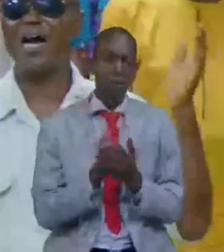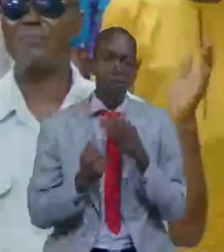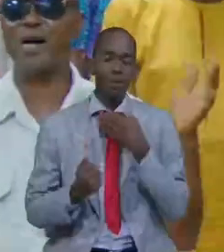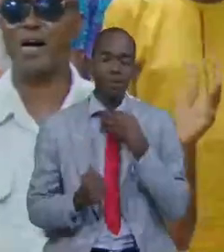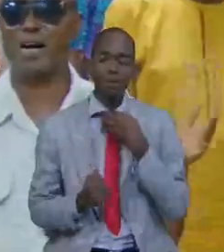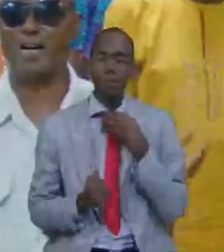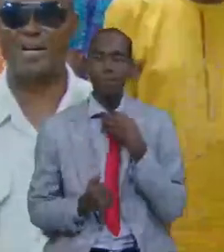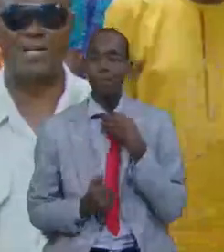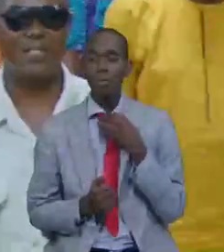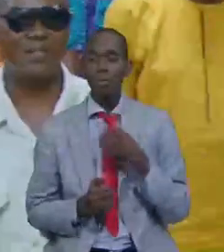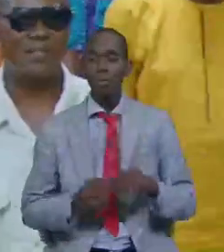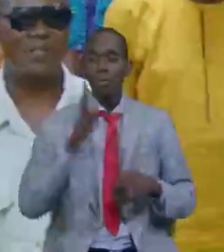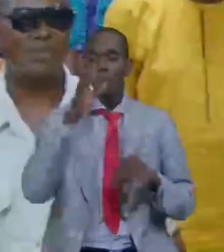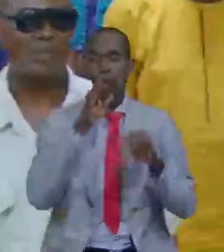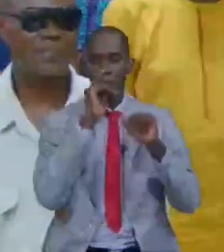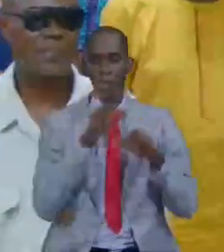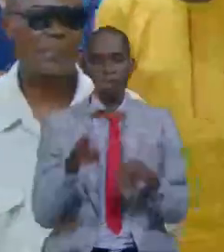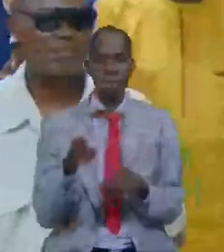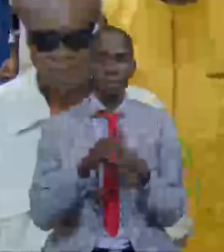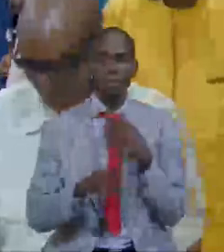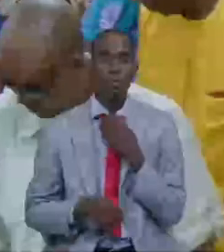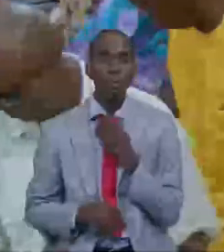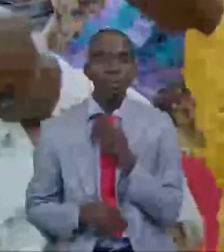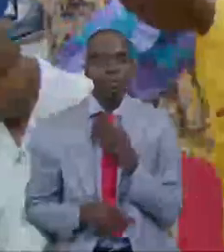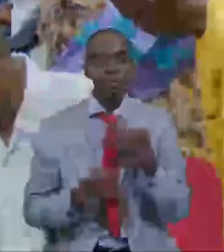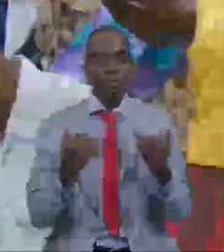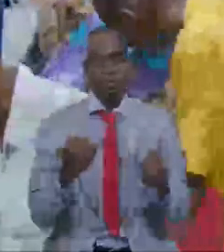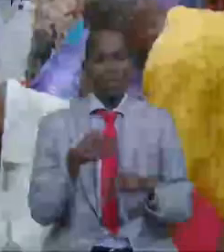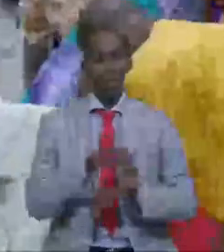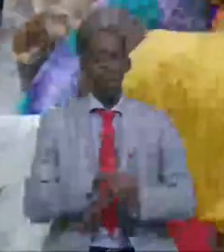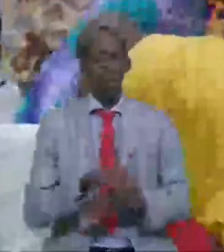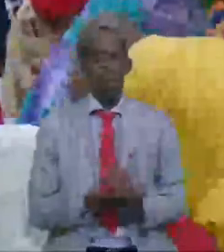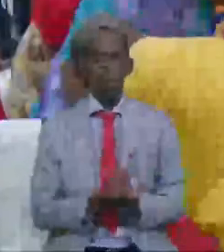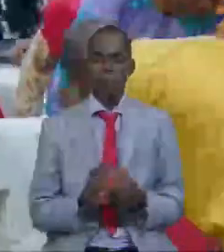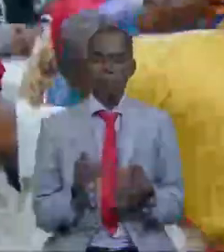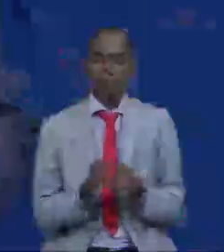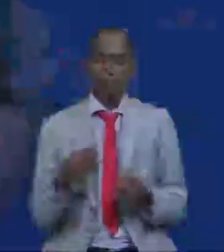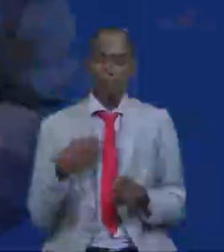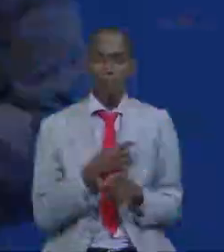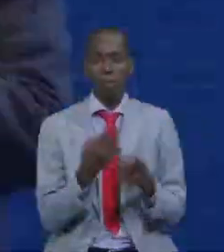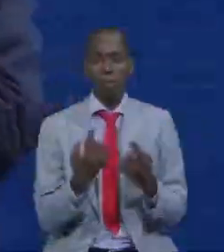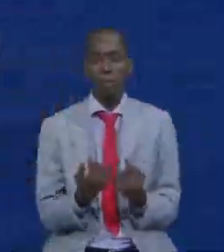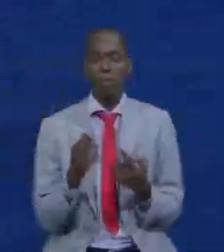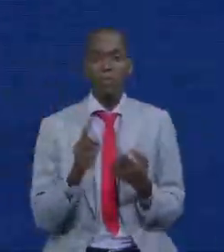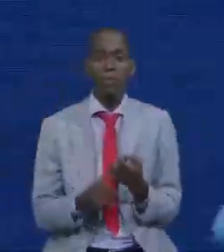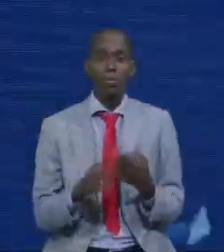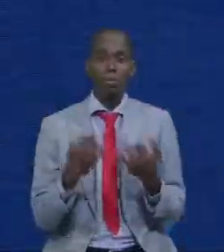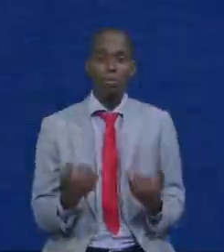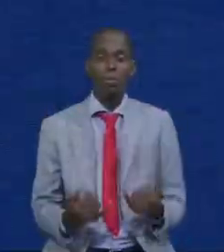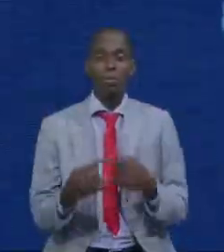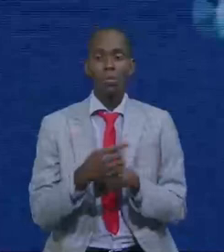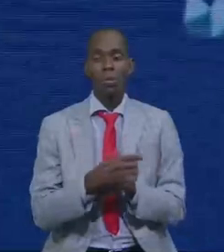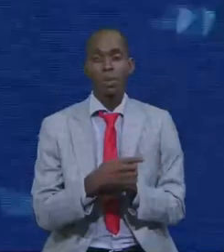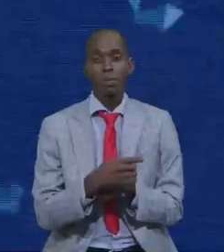Que Dieu vous bénisse ce soir, comme nous venons à ce commencement.